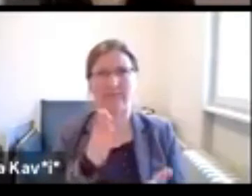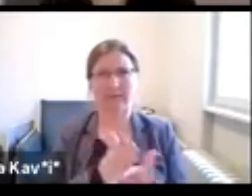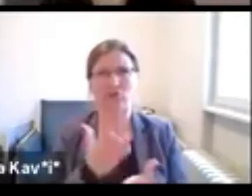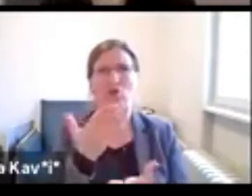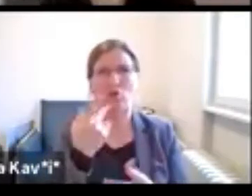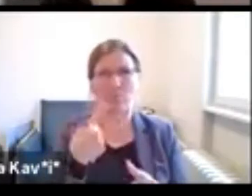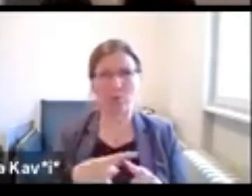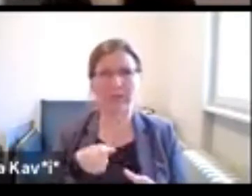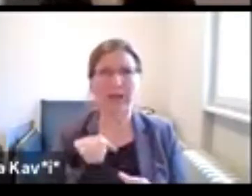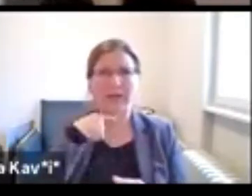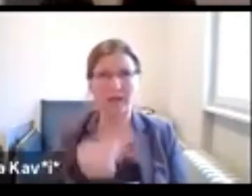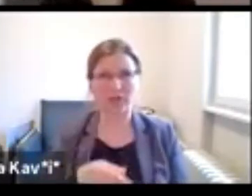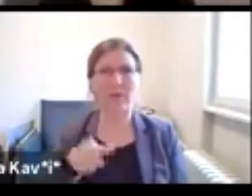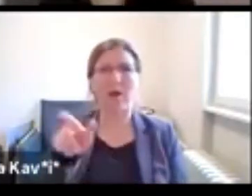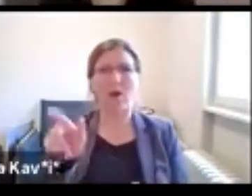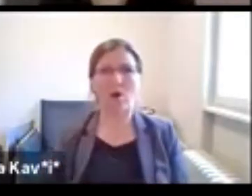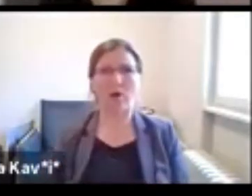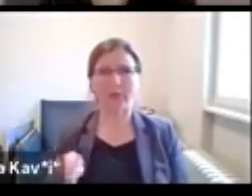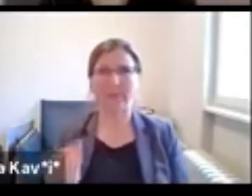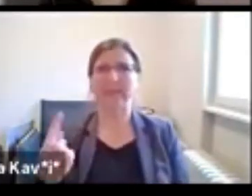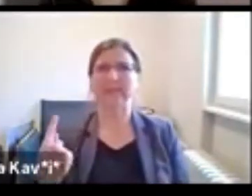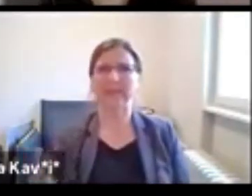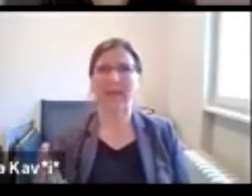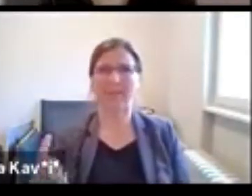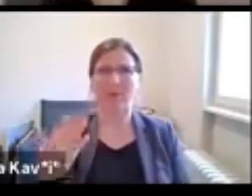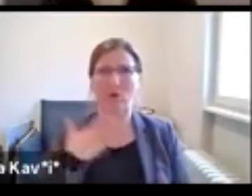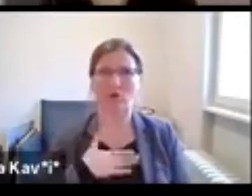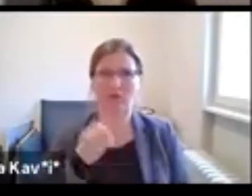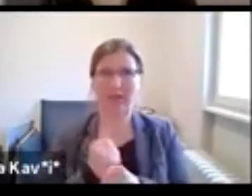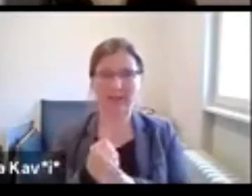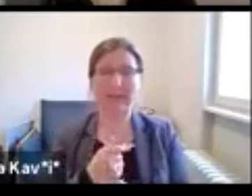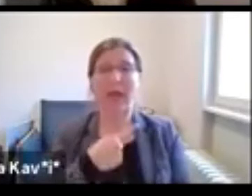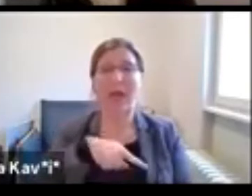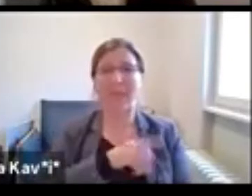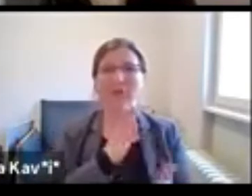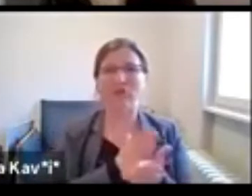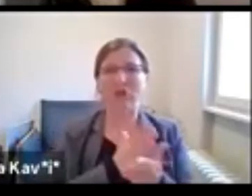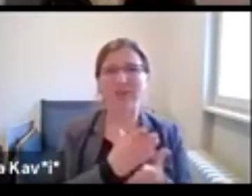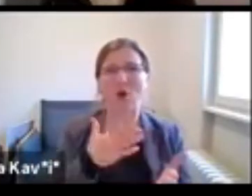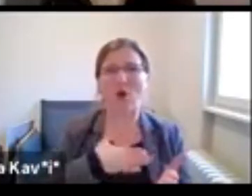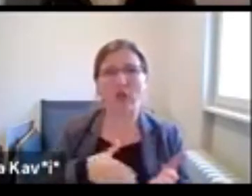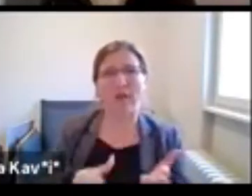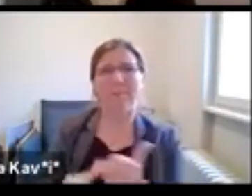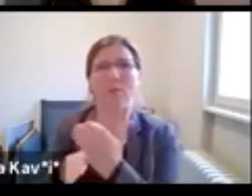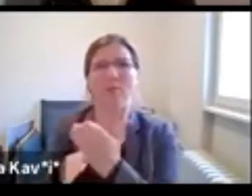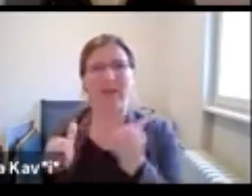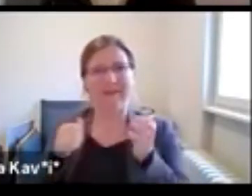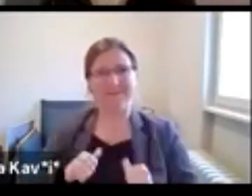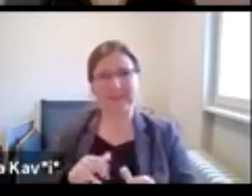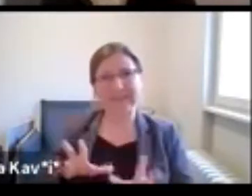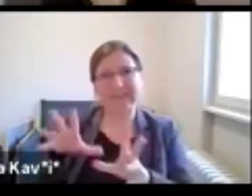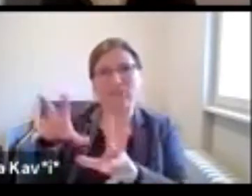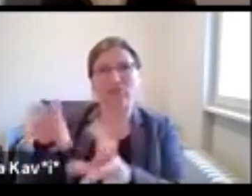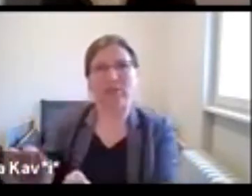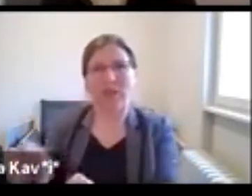kod ovih osoba vodimo se onom fizičkom podrškom, jel? Pa baš zbog toga je valjano procijeniti